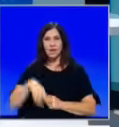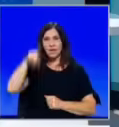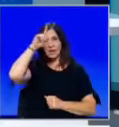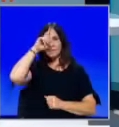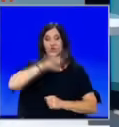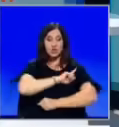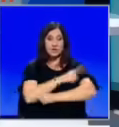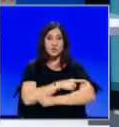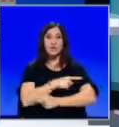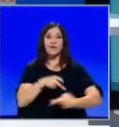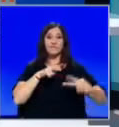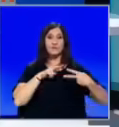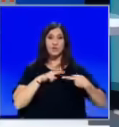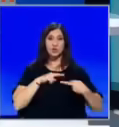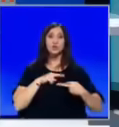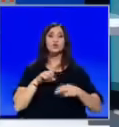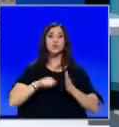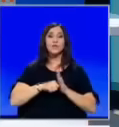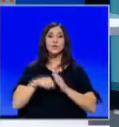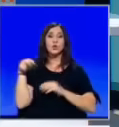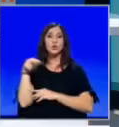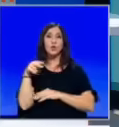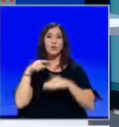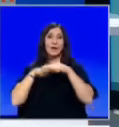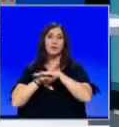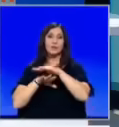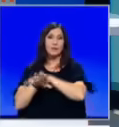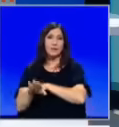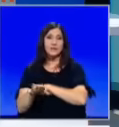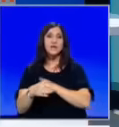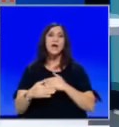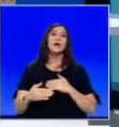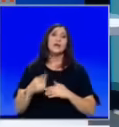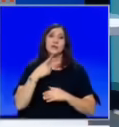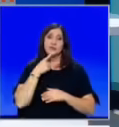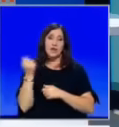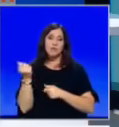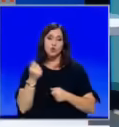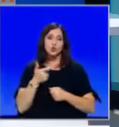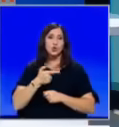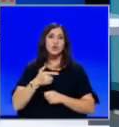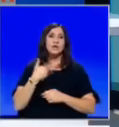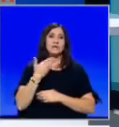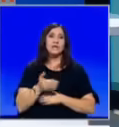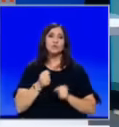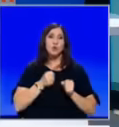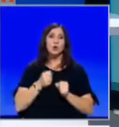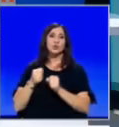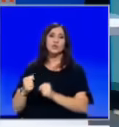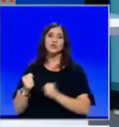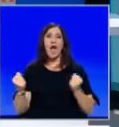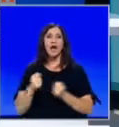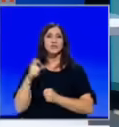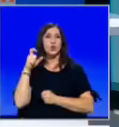Германия ще засили депортациите и ще затегне контрола върху нелегалната миграция и върху носенето на оръжия след терористичния акт в